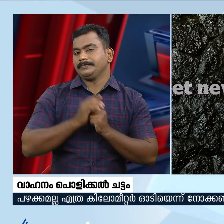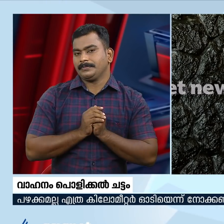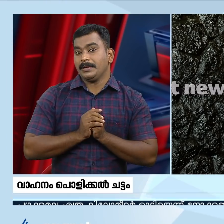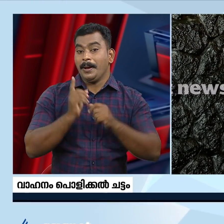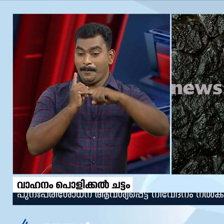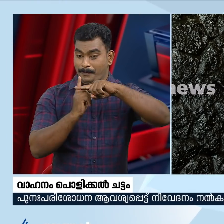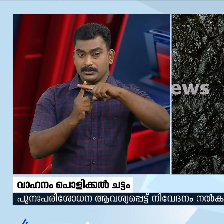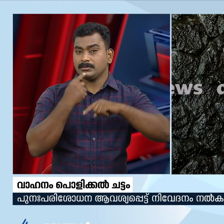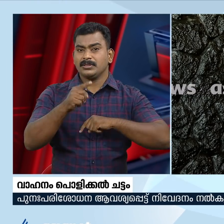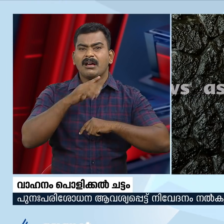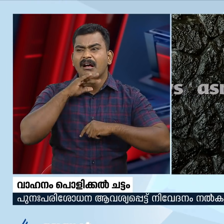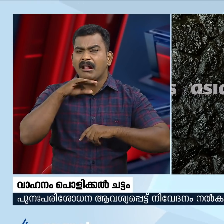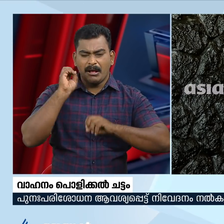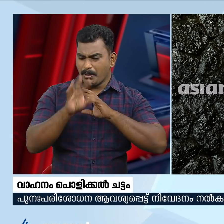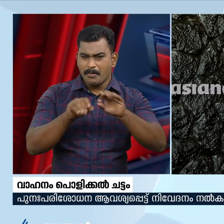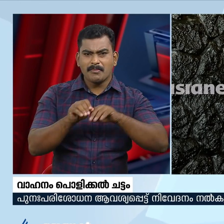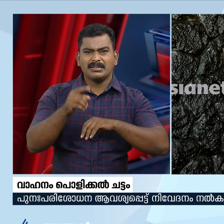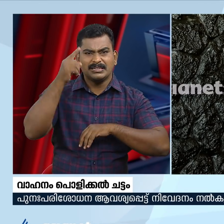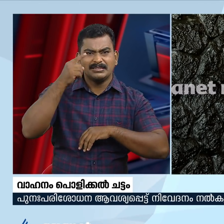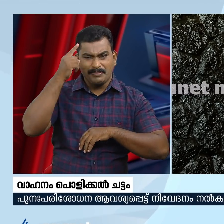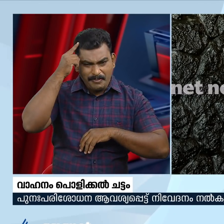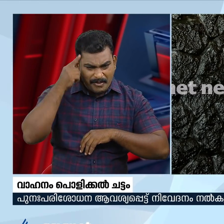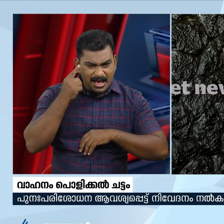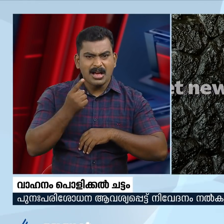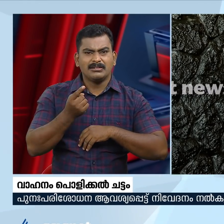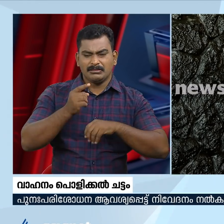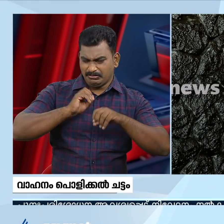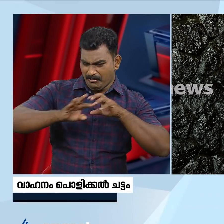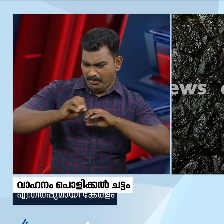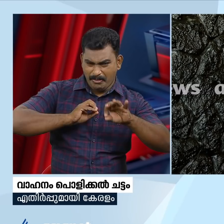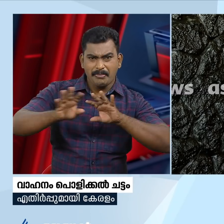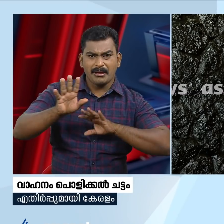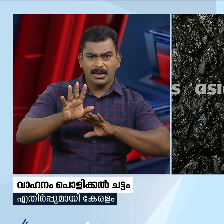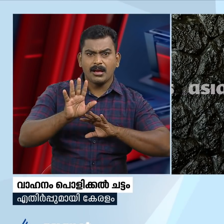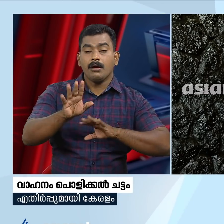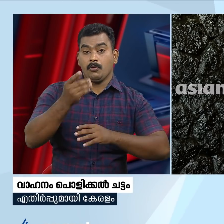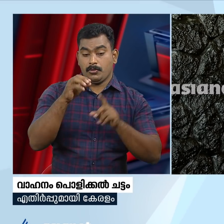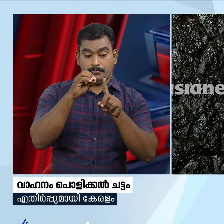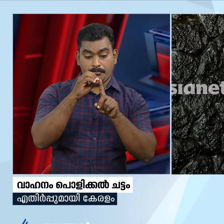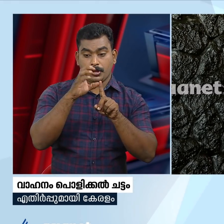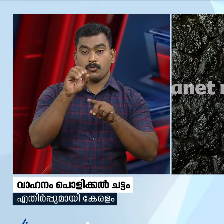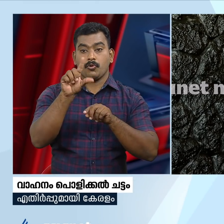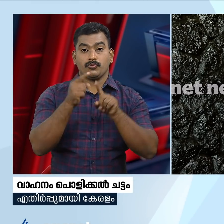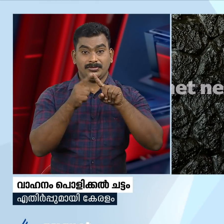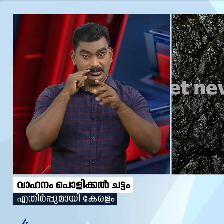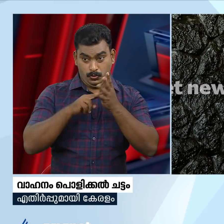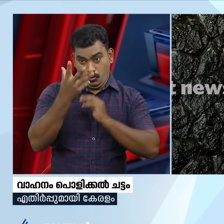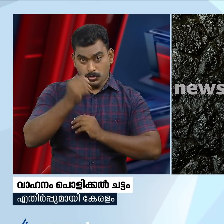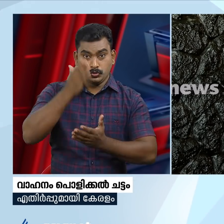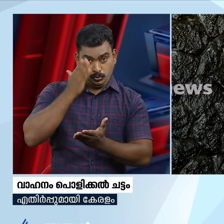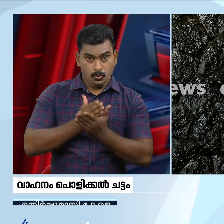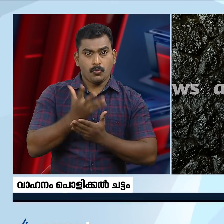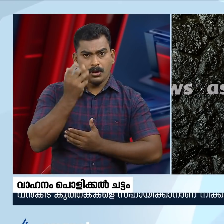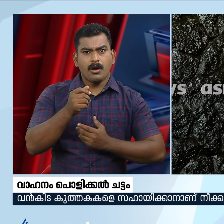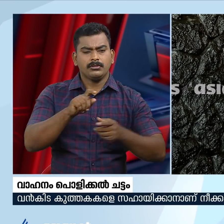പൊല്യൂഷൻ ഒക്കെയാണ് പറയുന്ന ഒരു കാരണമായിട്ട് പറയുന്നത്. അങ്ങനെയാണെങ്കിൽ പൊല്യൂഷൻ്റെ പിന്നെ അവസാനിപ്പിക്കാനാണ് ആഗ്രഹിക്കുന്നതെങ്കിൽ ഇതൊക്കെ കൺവേർഷൻ